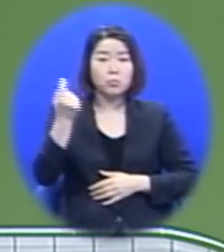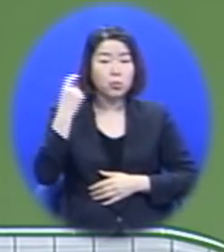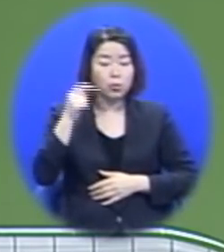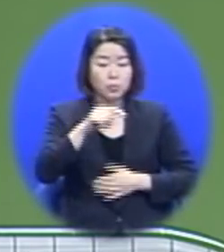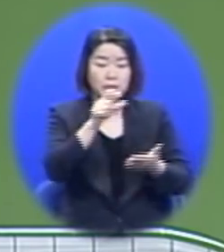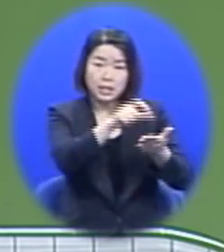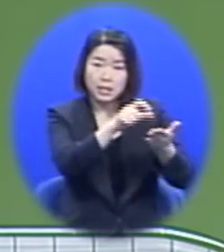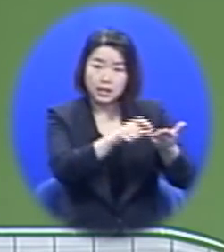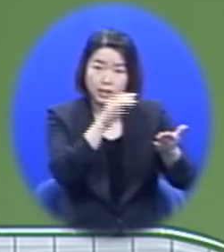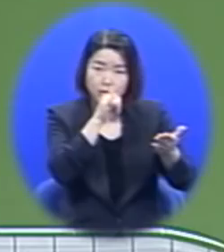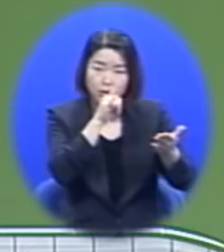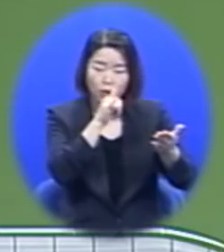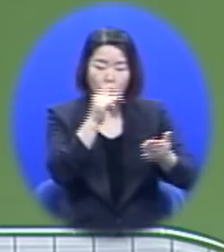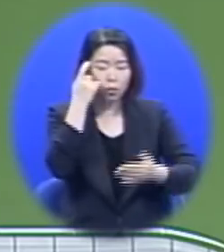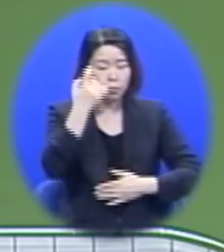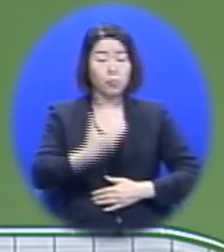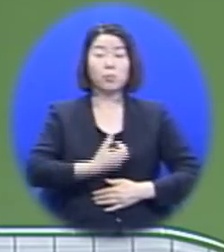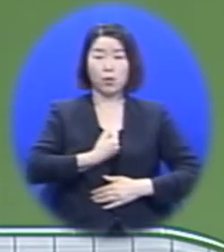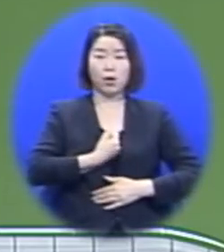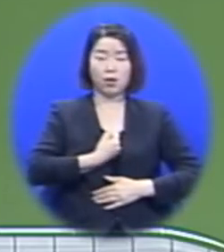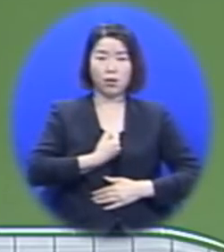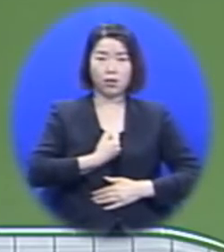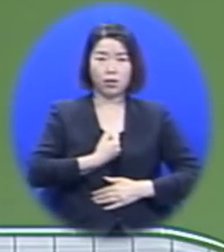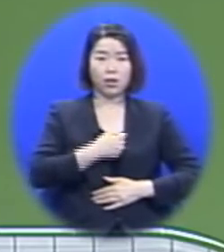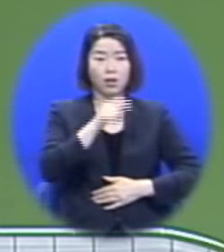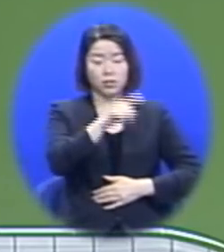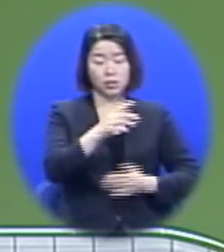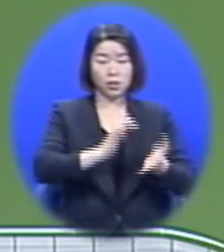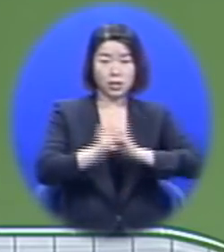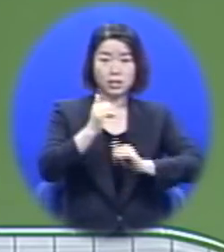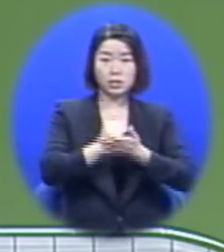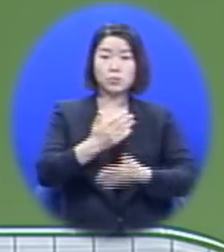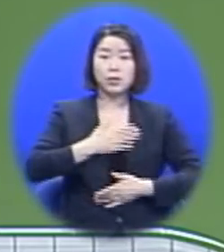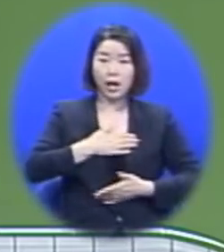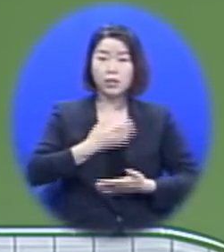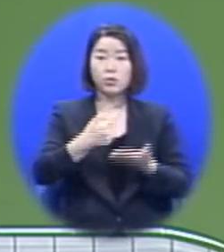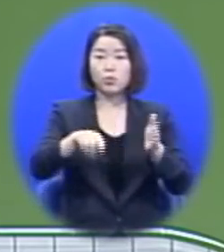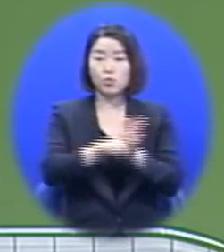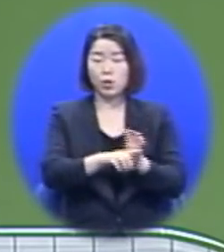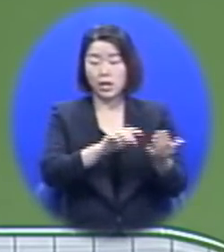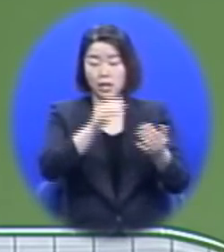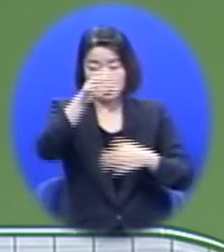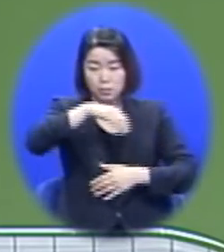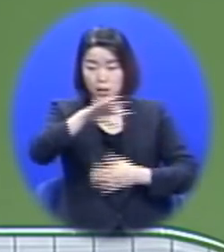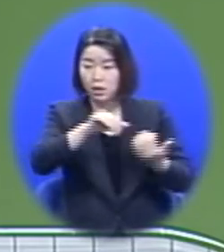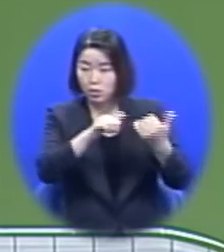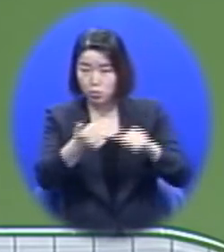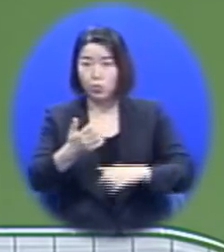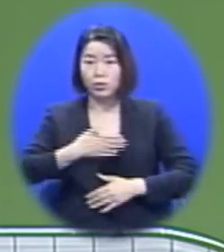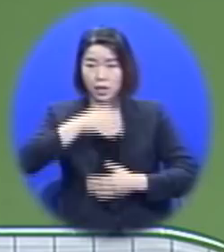있었습니다. 충격이었습니다. 그는 예수님은 나를 위해서 십자가에 죽으심으로